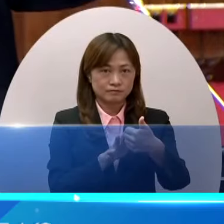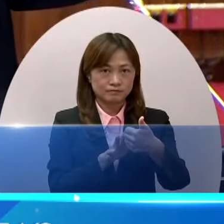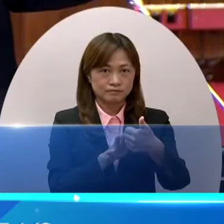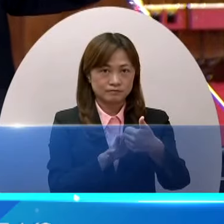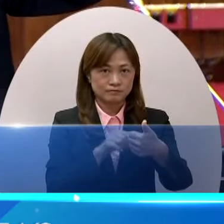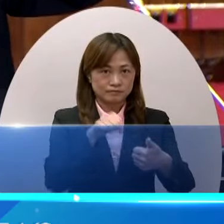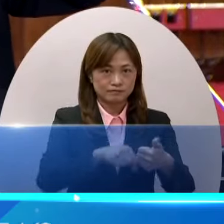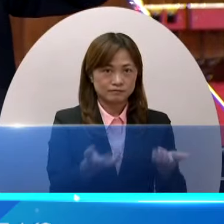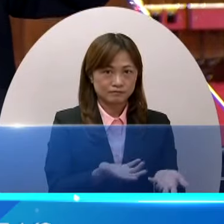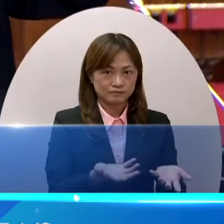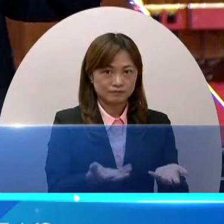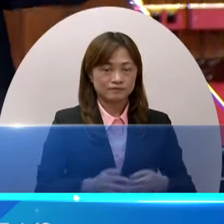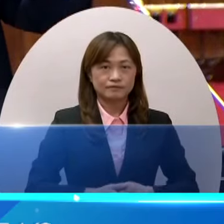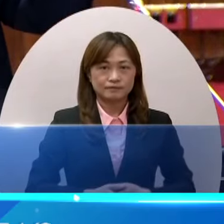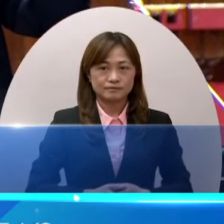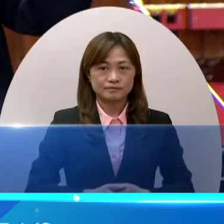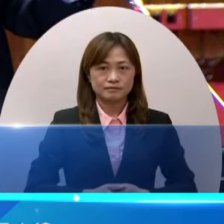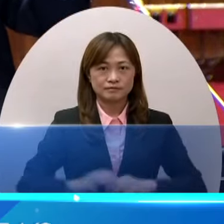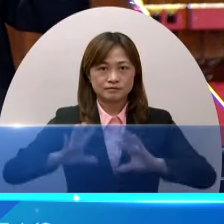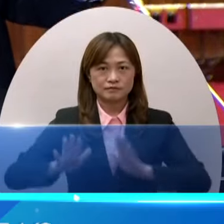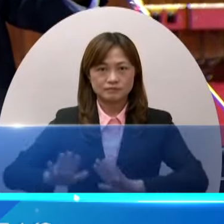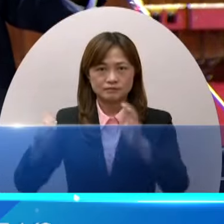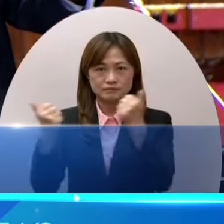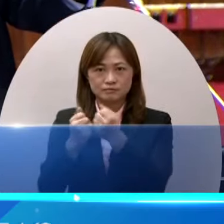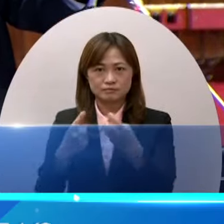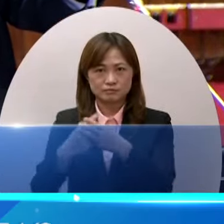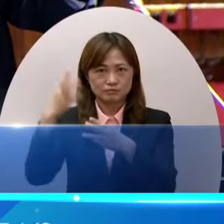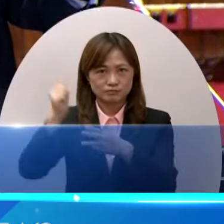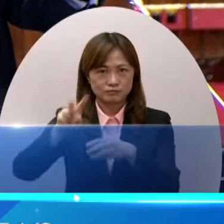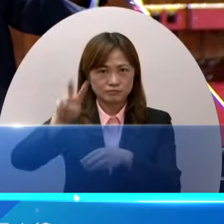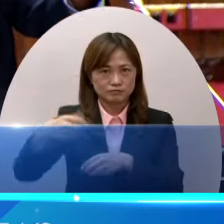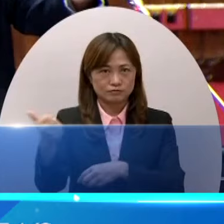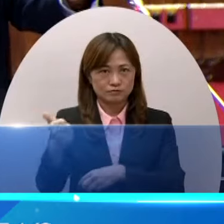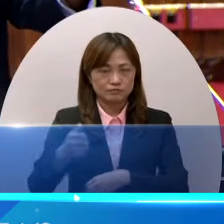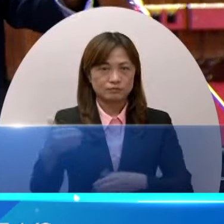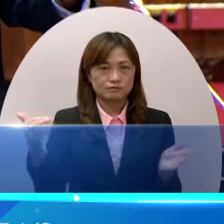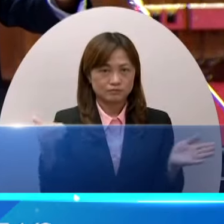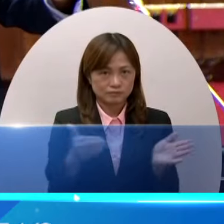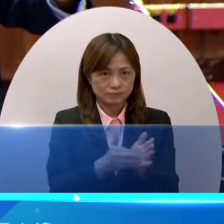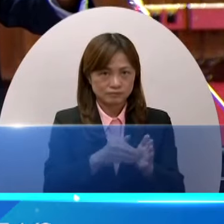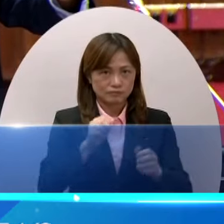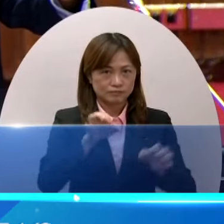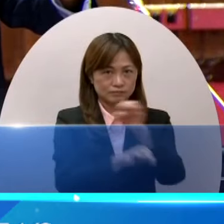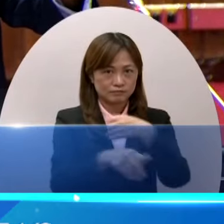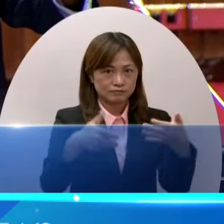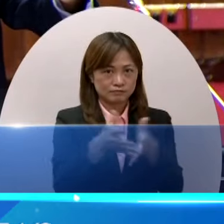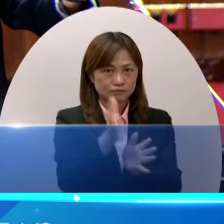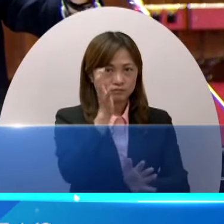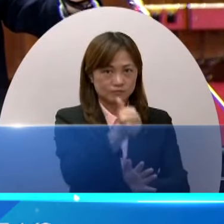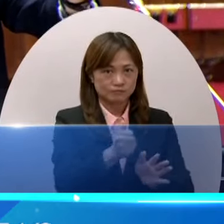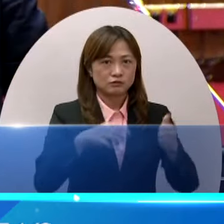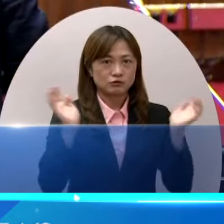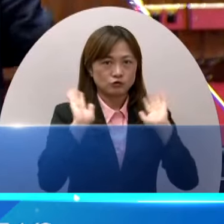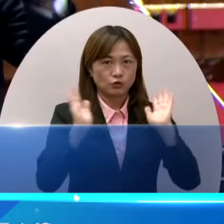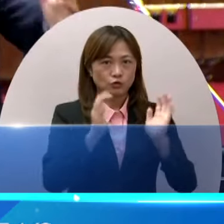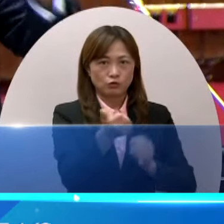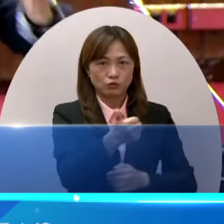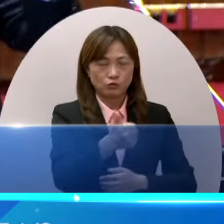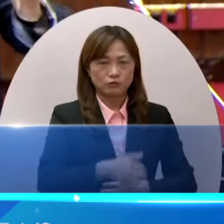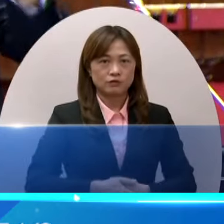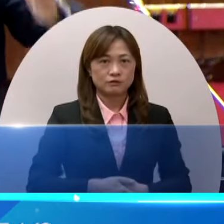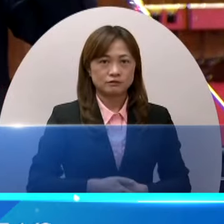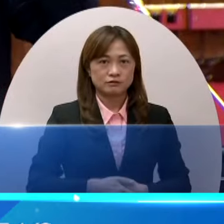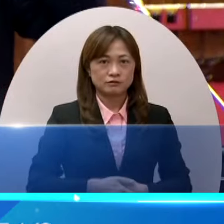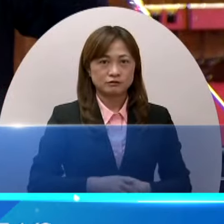从国发会主委刘敬清到经济部长郭智辉，几